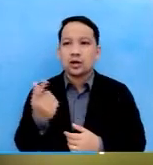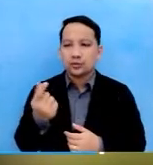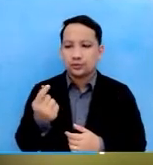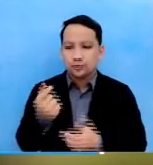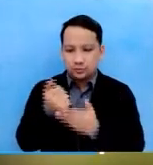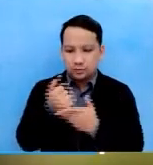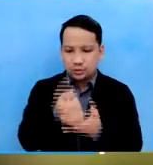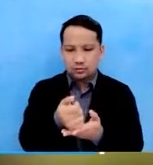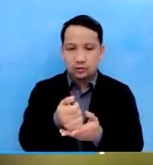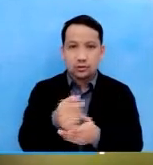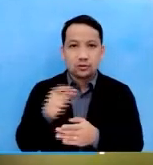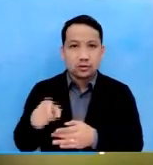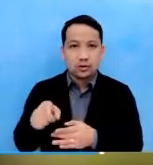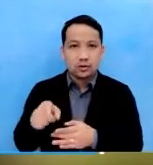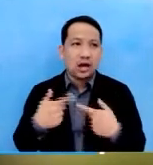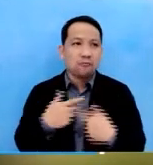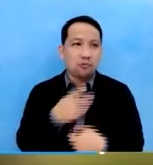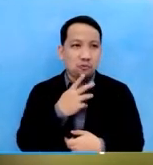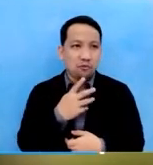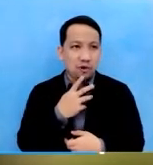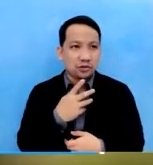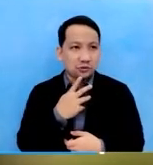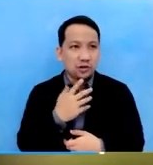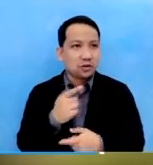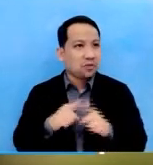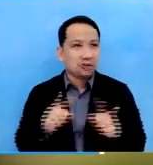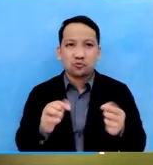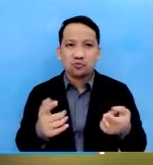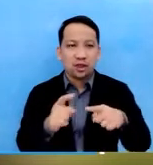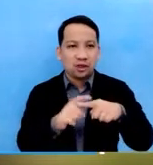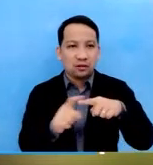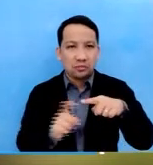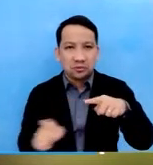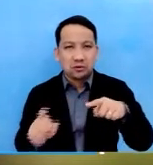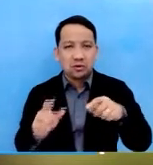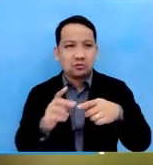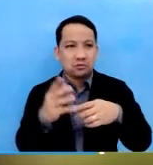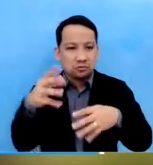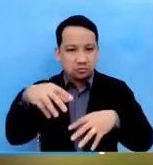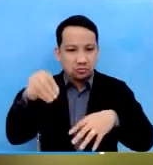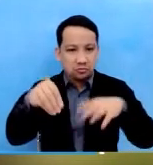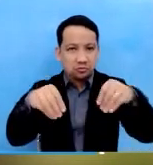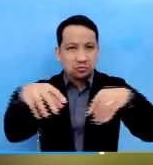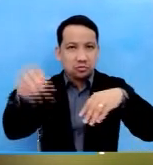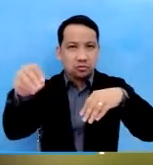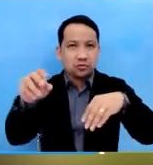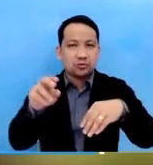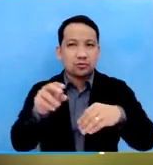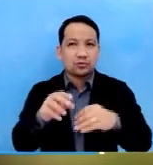tubig naman pero walang kuryente. Yung hospital, nag-iba ng konti doon sa Ilocos Norte.